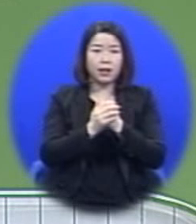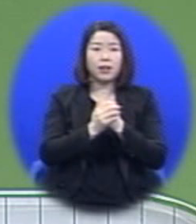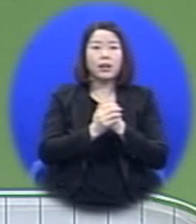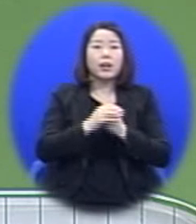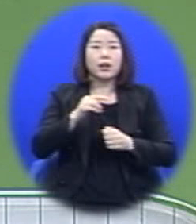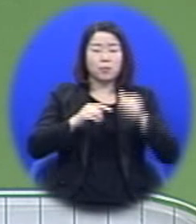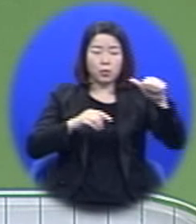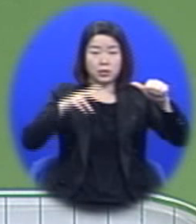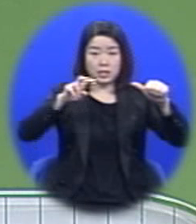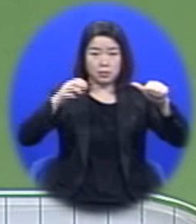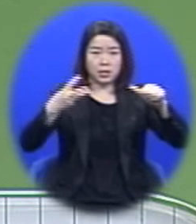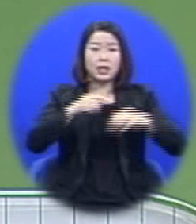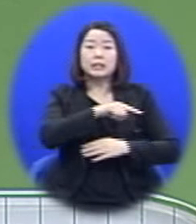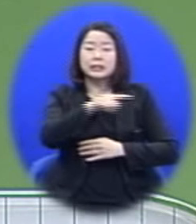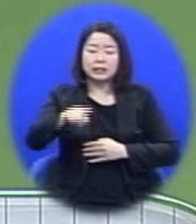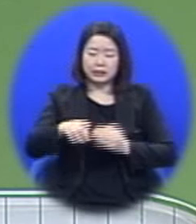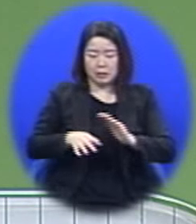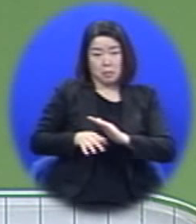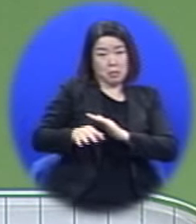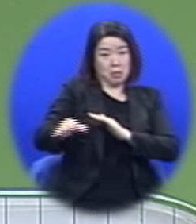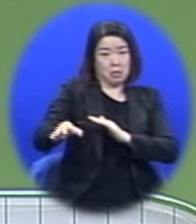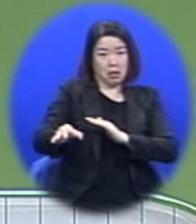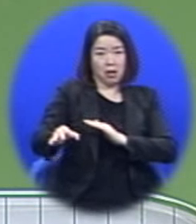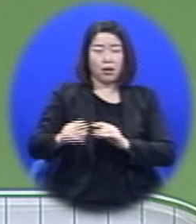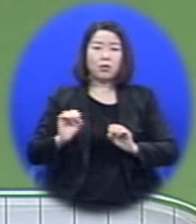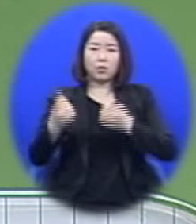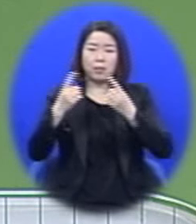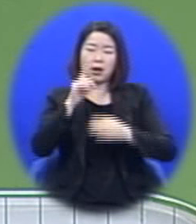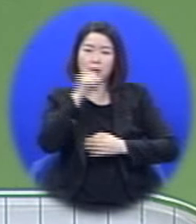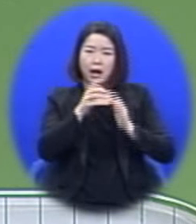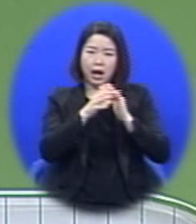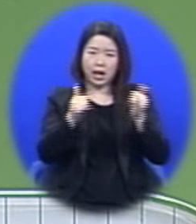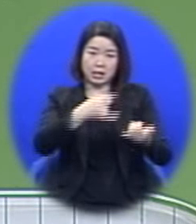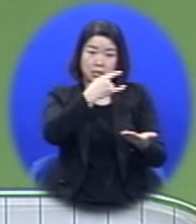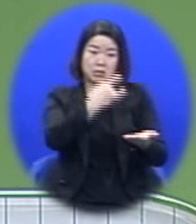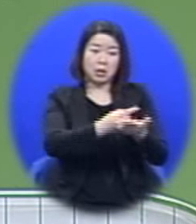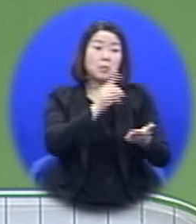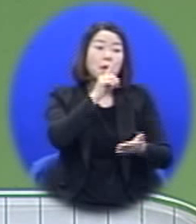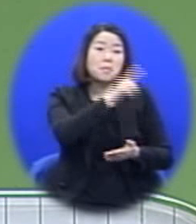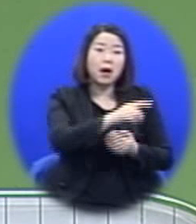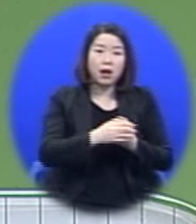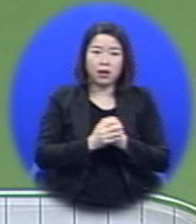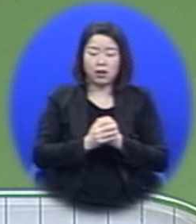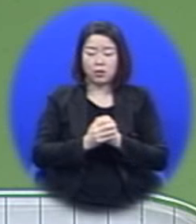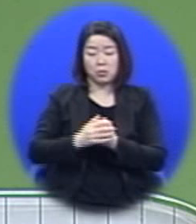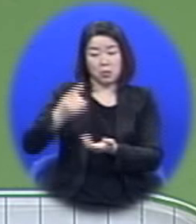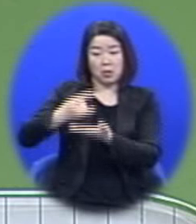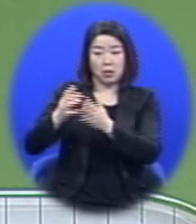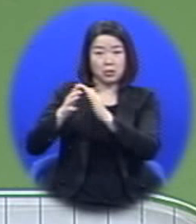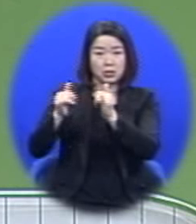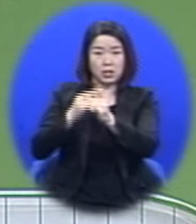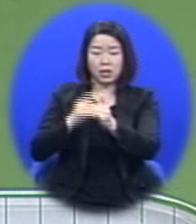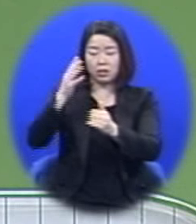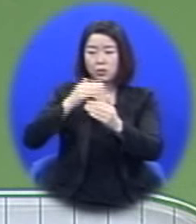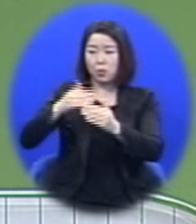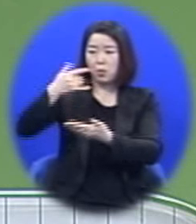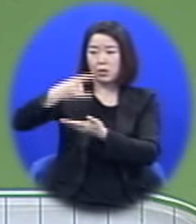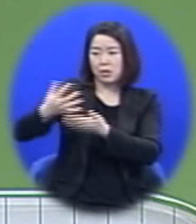그들은 뇌물로 말미암아 악인을 의롭다고 하고 의인에게서 그 공의를 빼앗는도다.